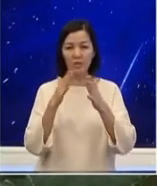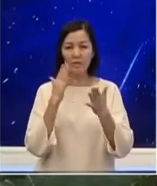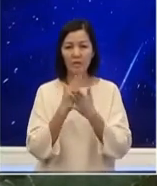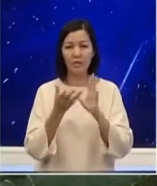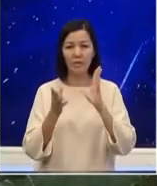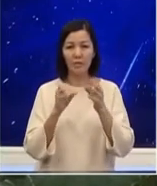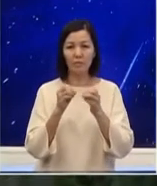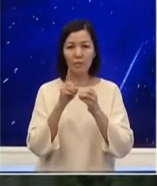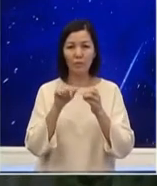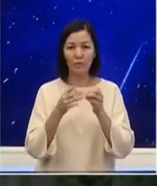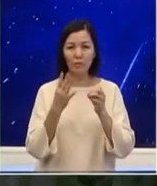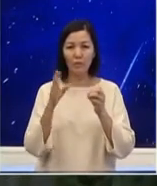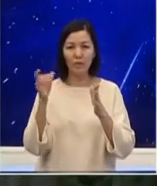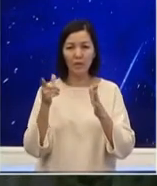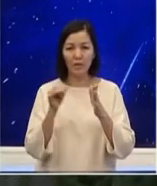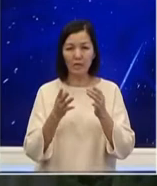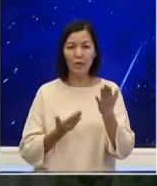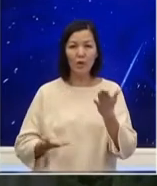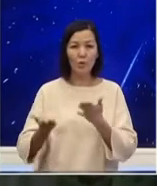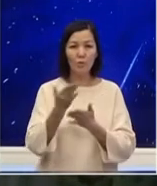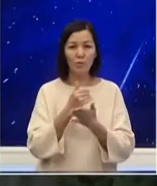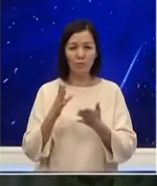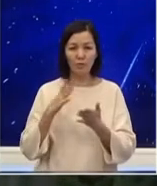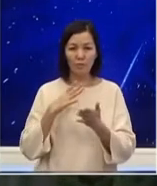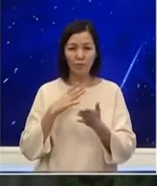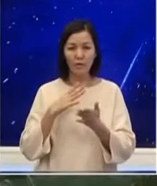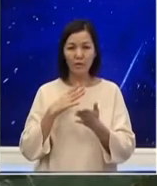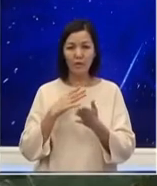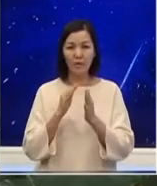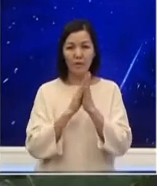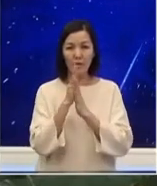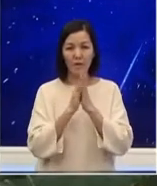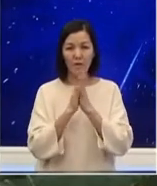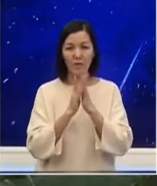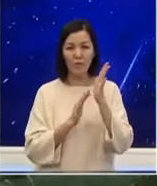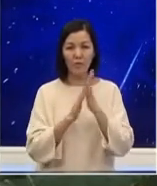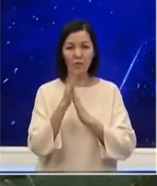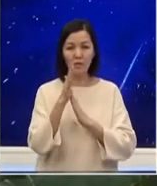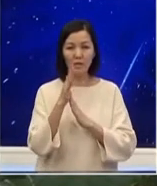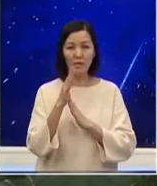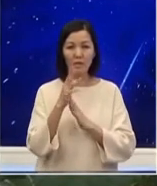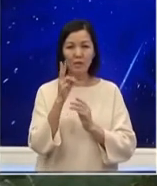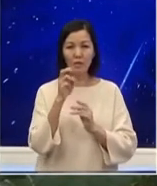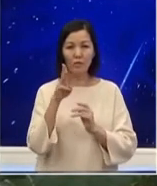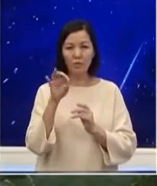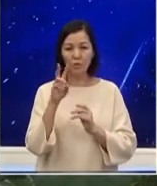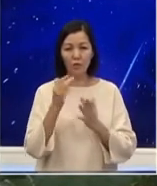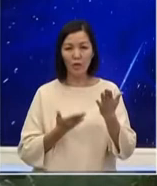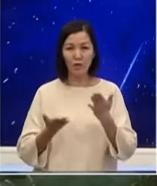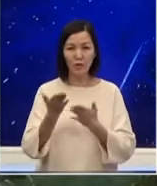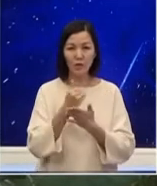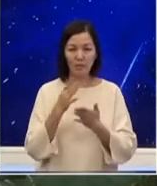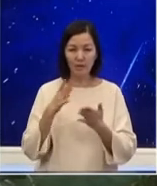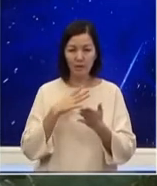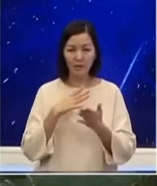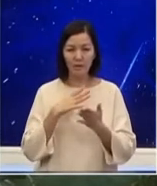көлемі 14 гектар. Бірінші өнімді жинап болды. Негізінде қияр өсіреді. Бірінші өнім 200 тонна болды. 200 тоннан